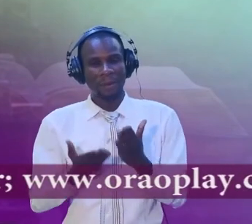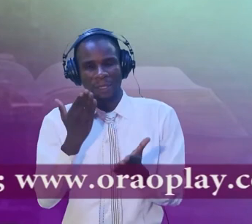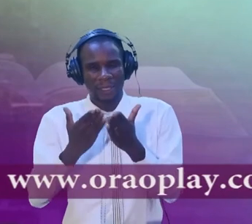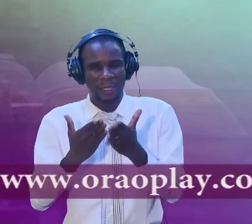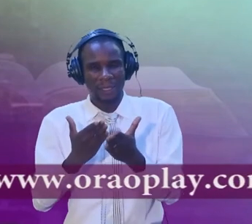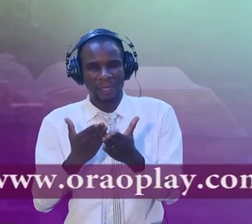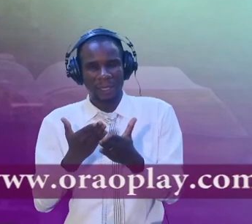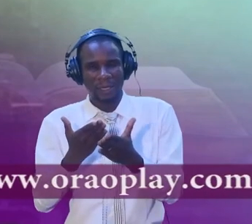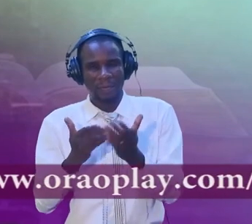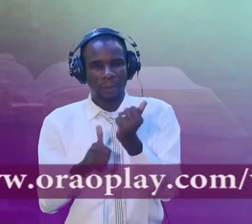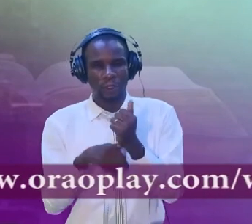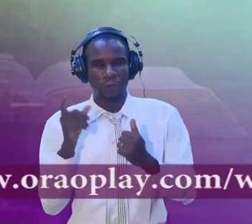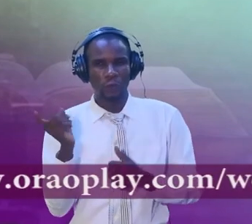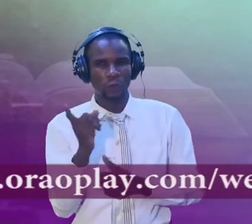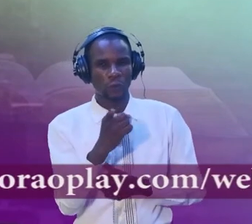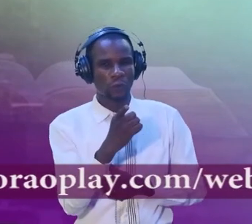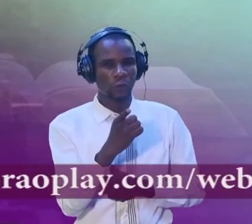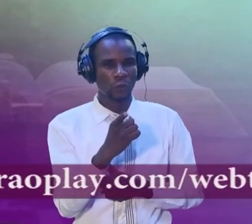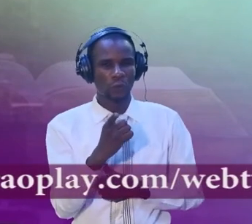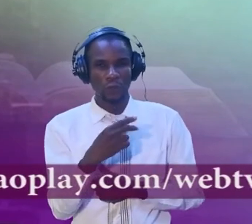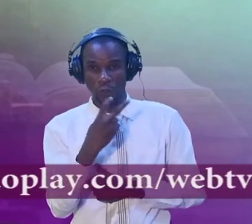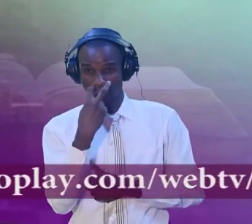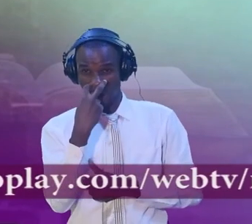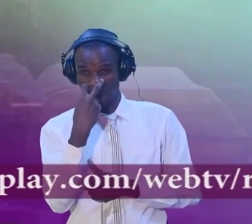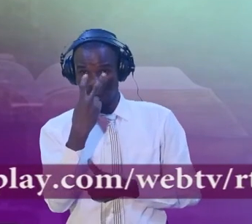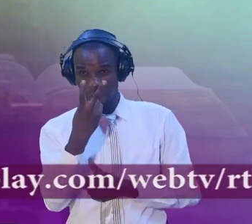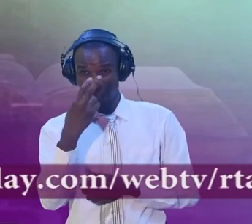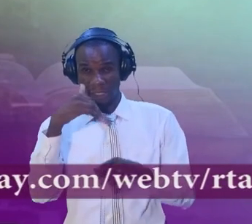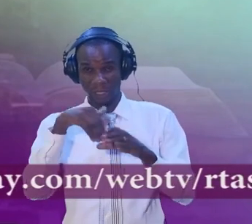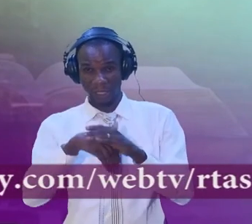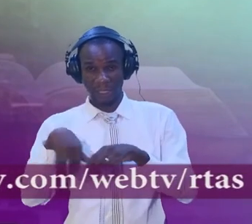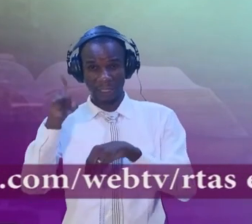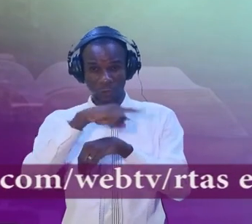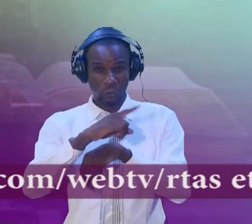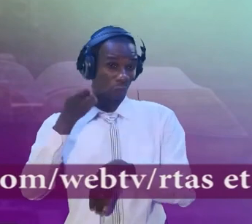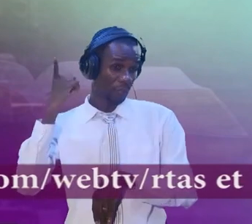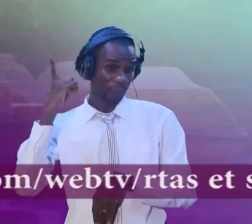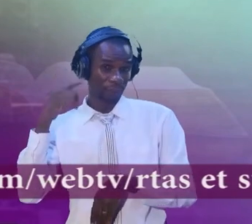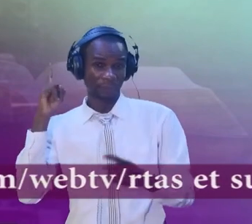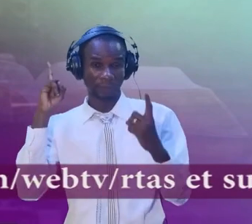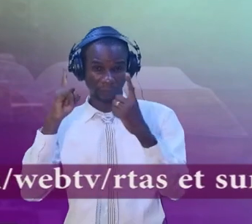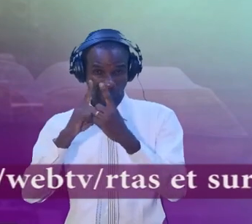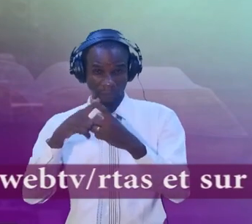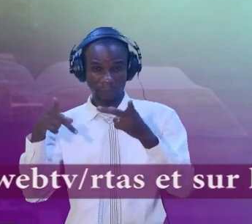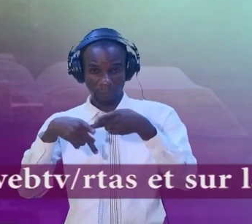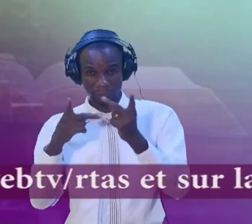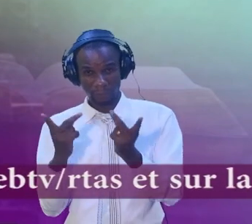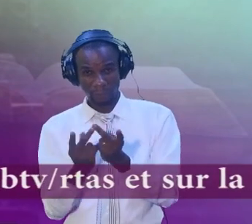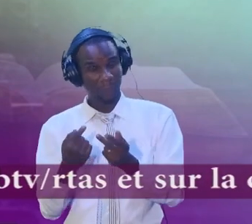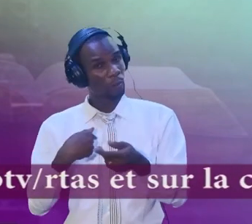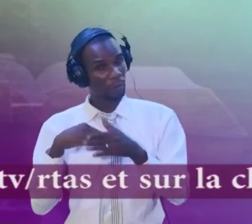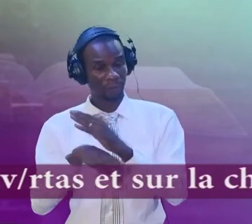muweze kuomba pamoja nami. Yawezekana kwamba siku